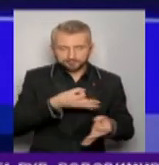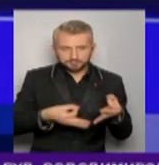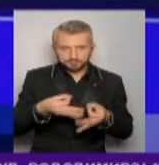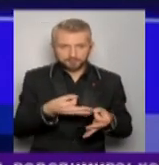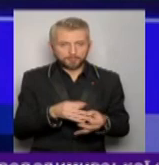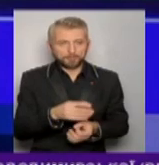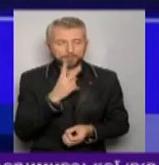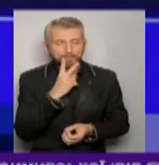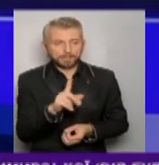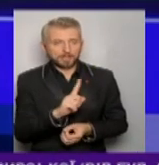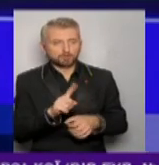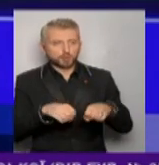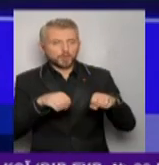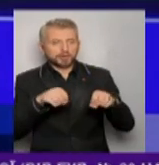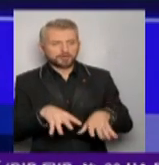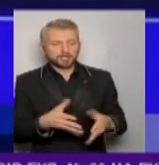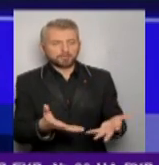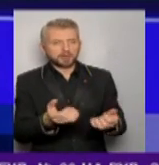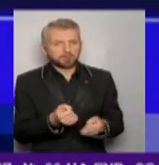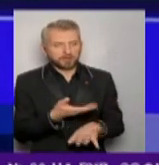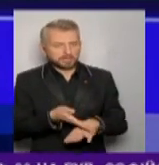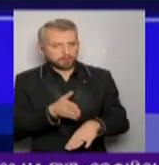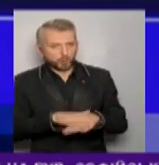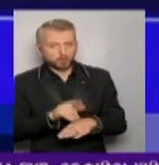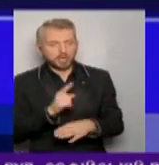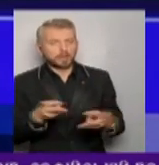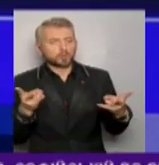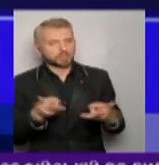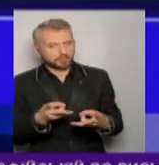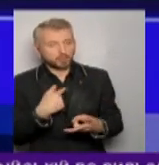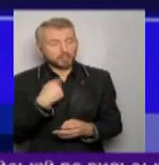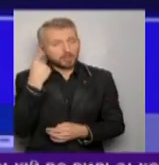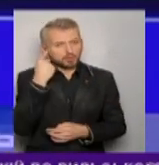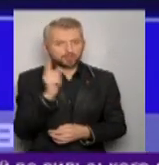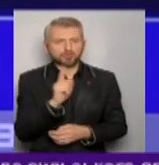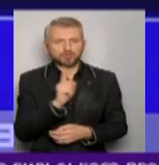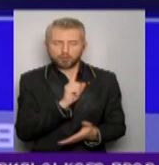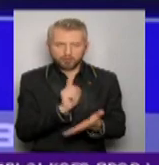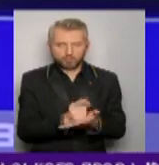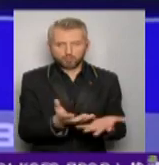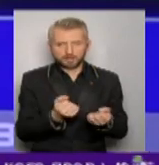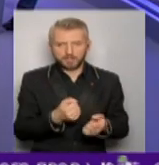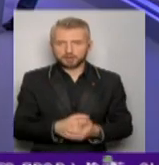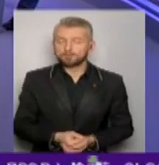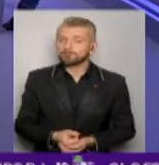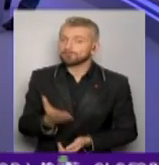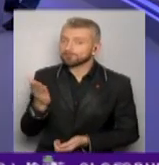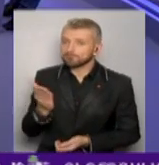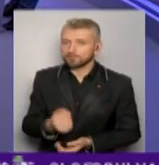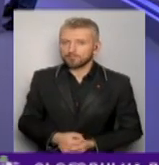що рішення приймати не просто, але потрібно. Я думаю, що ми його маємо прийняти. Мар'яна, будь